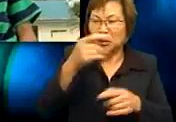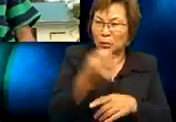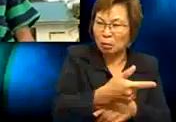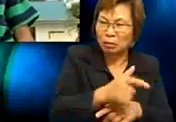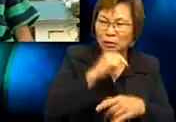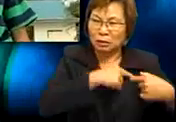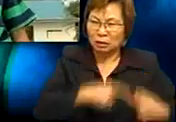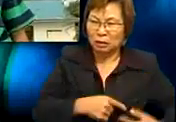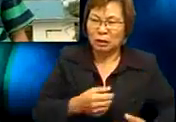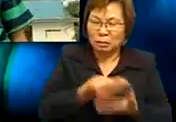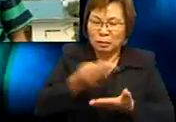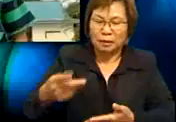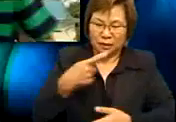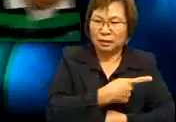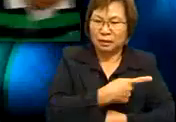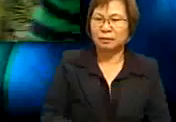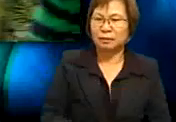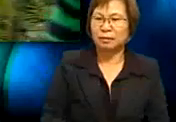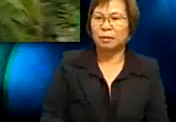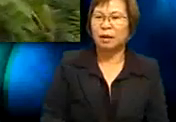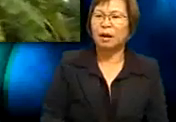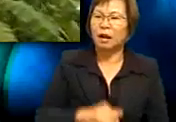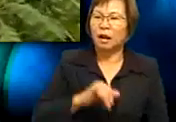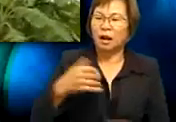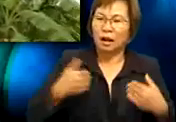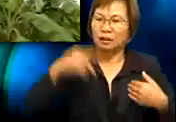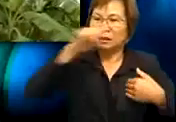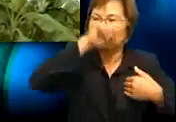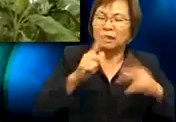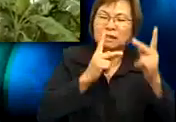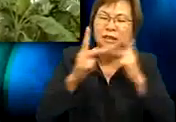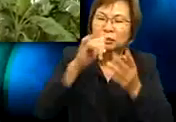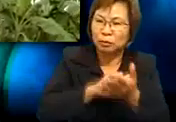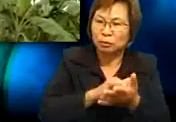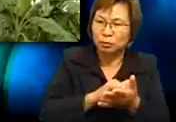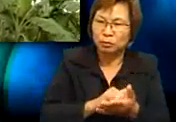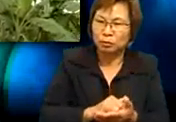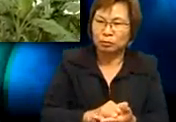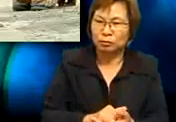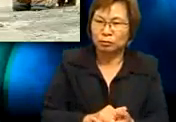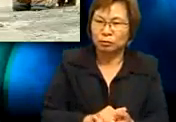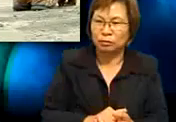ambil upah. Kalau dia tak ada niat nak belanja kita. Ish, ada ke patut kita cakap macam tu?